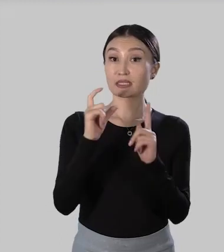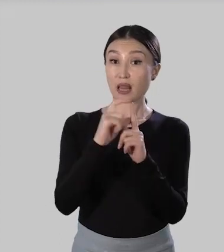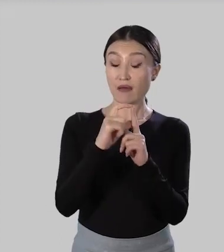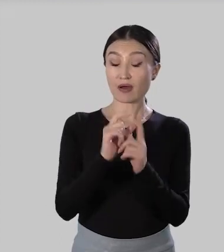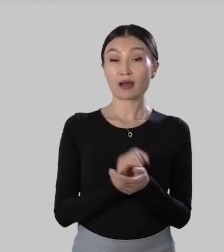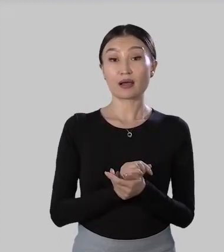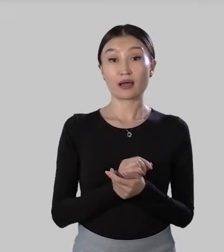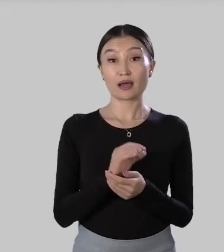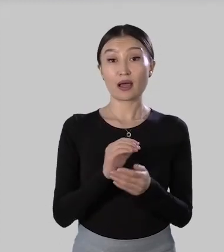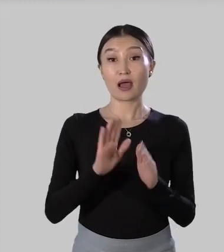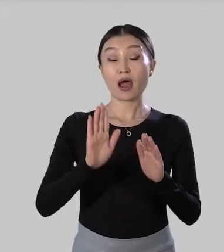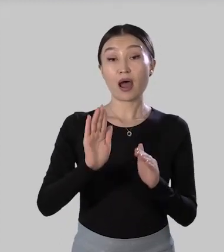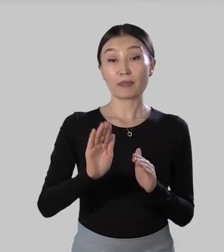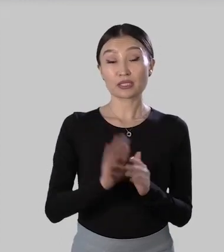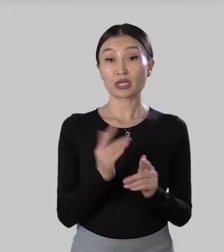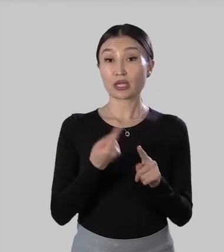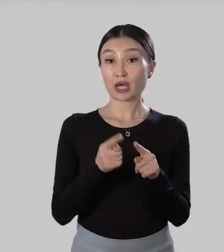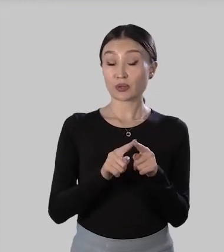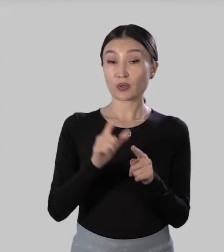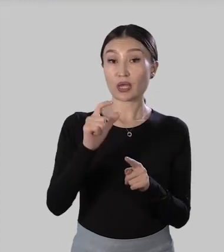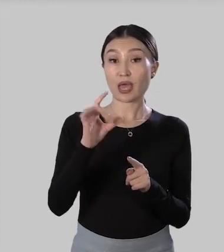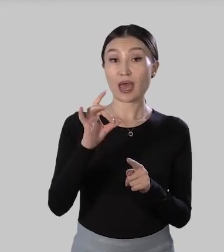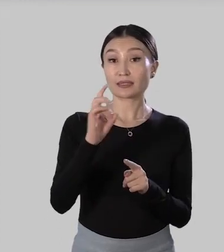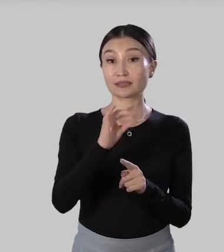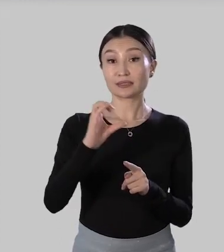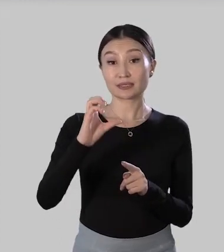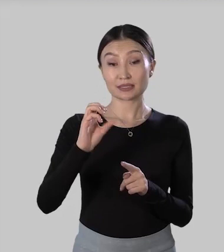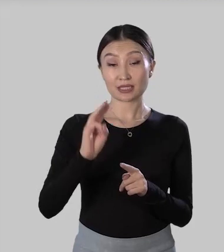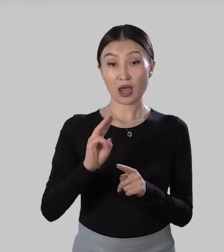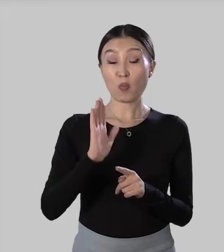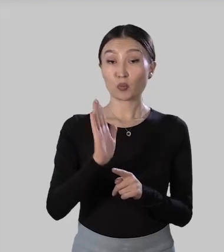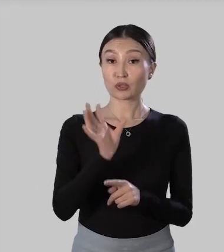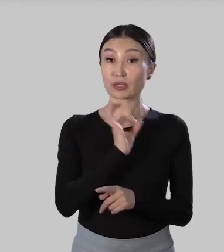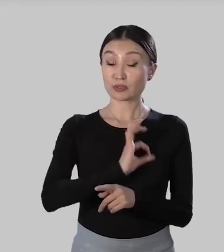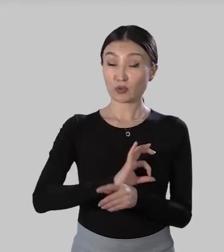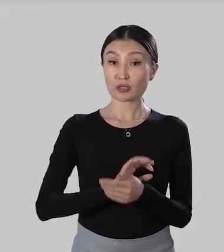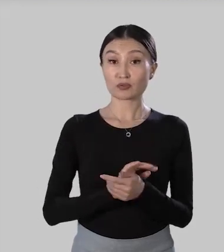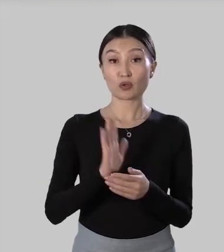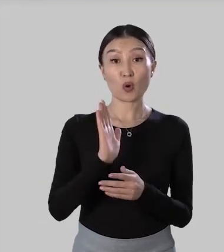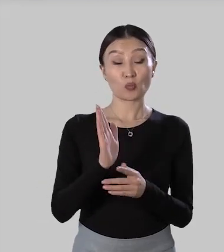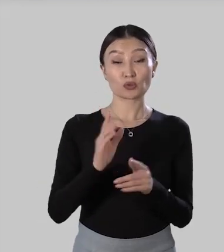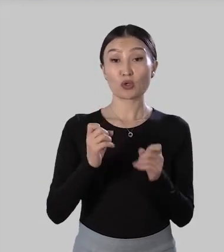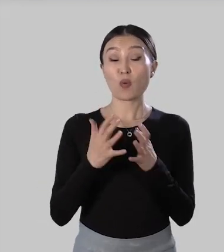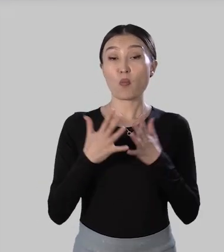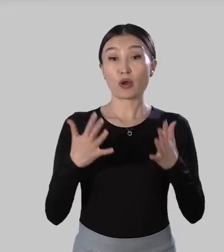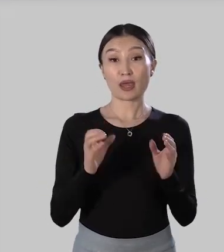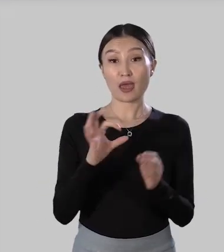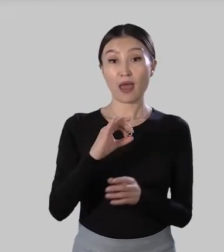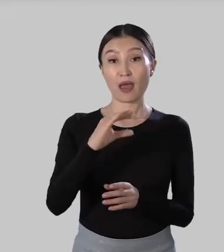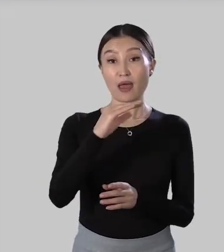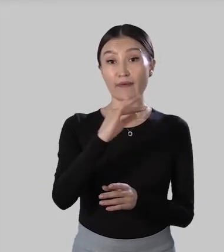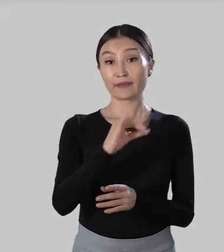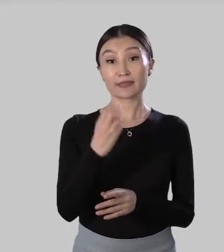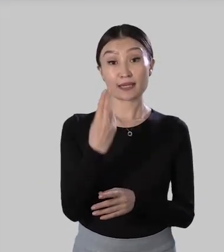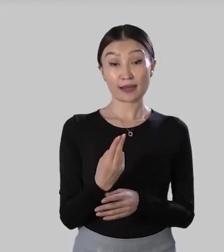слова, выражения, обращения, которые Эрнис будет использовать, и интонация письма в целом будут более